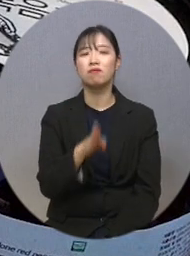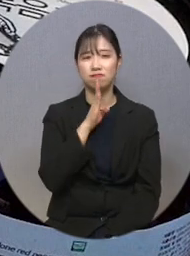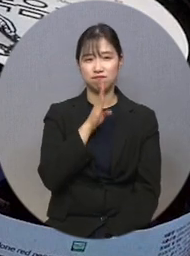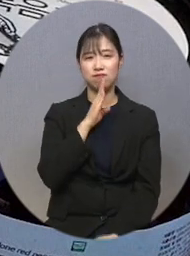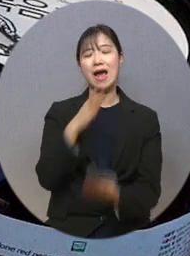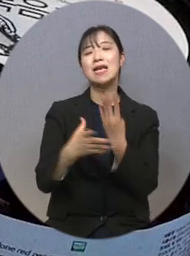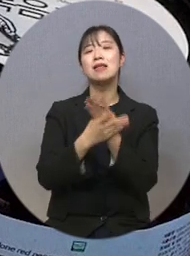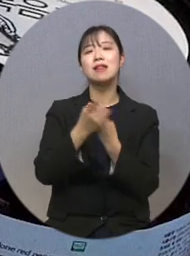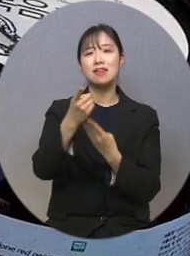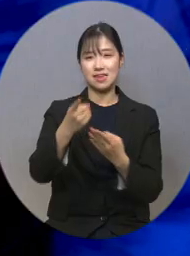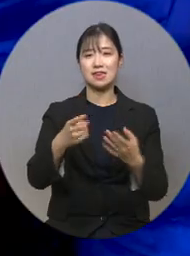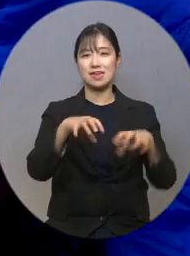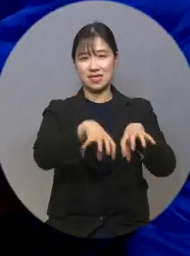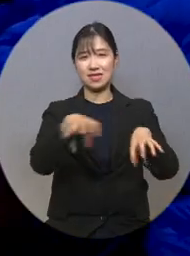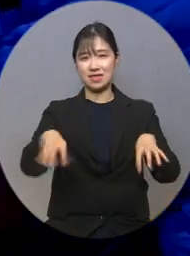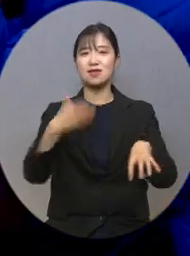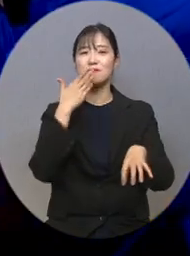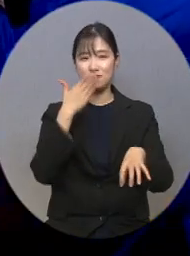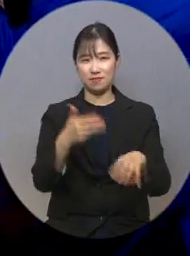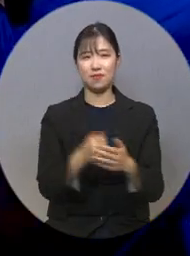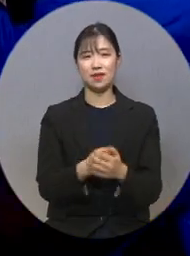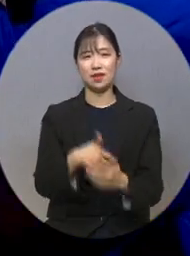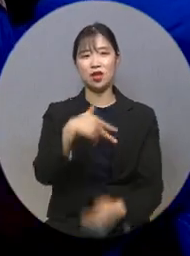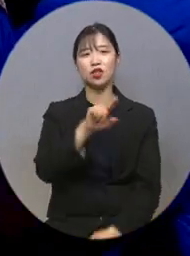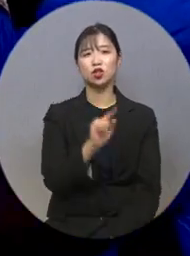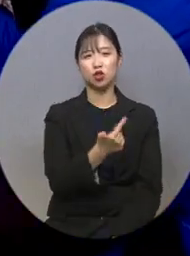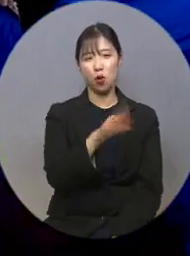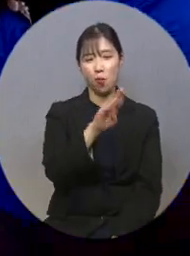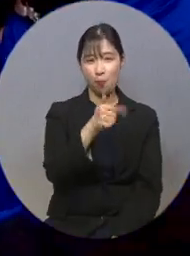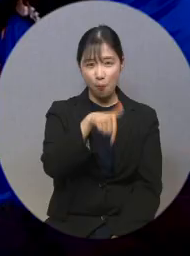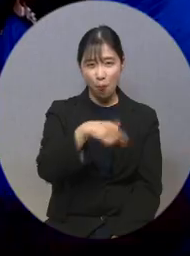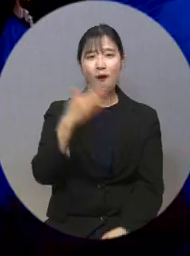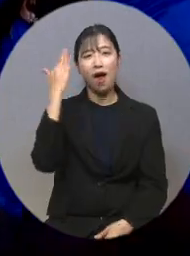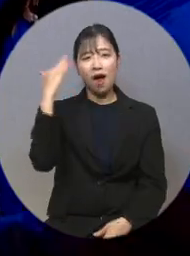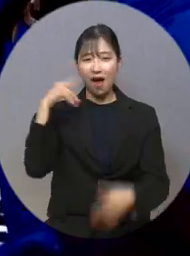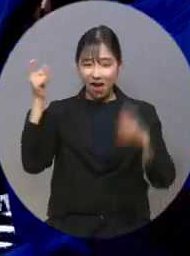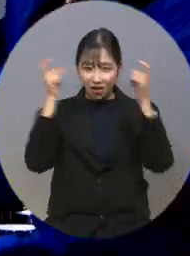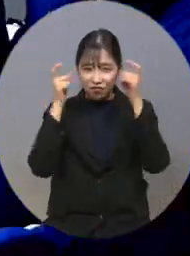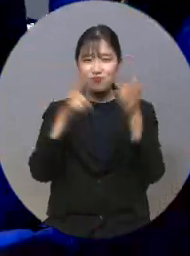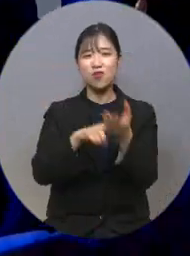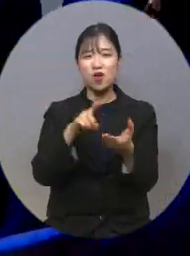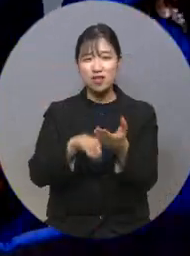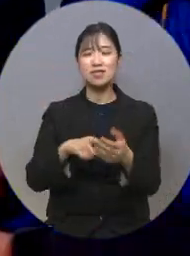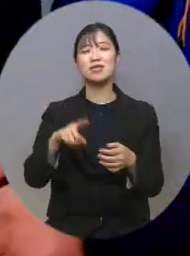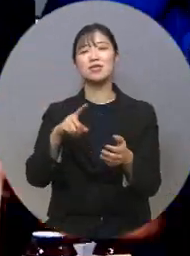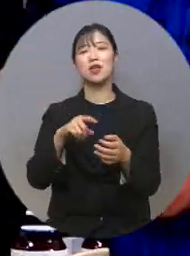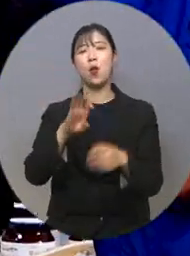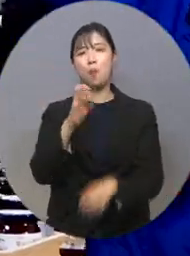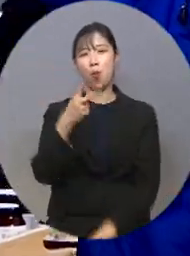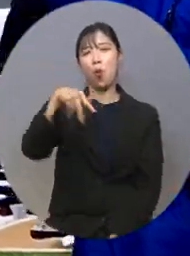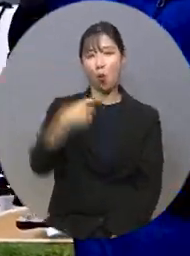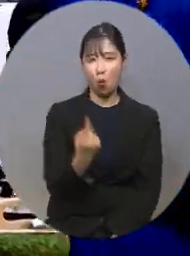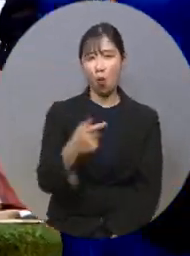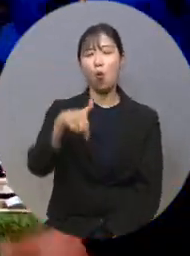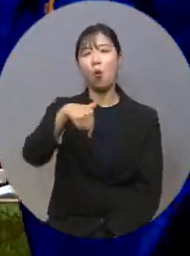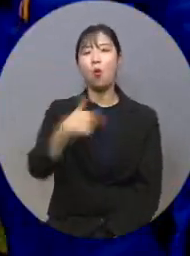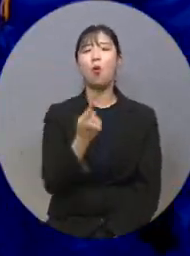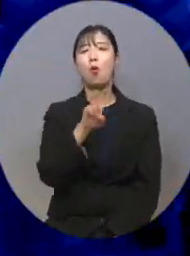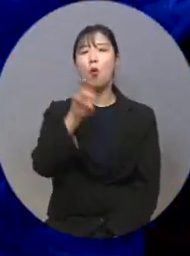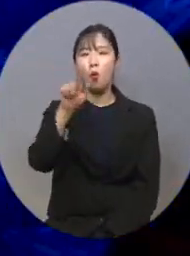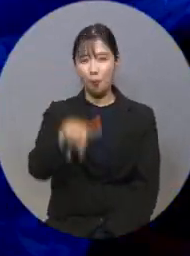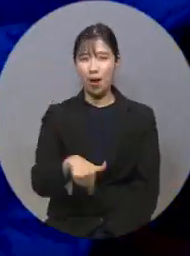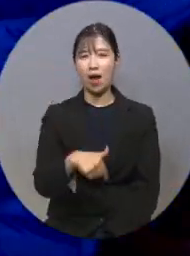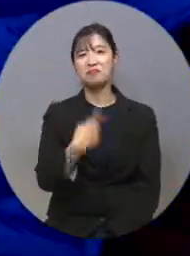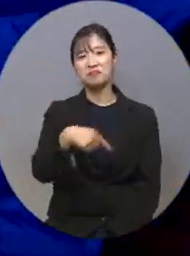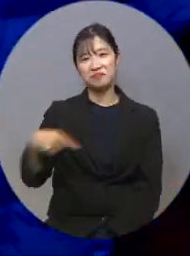세트를 할 수 있도록. 네네. 아. 전복, 한우, 잔멸치, 새우, 표고, 꽃망 해서 총 7종이 나오고 네. 있어요. 근데 정태 씨도 하나.